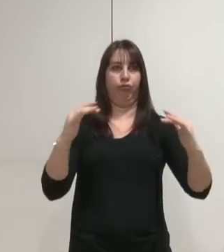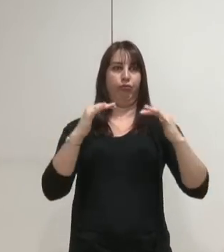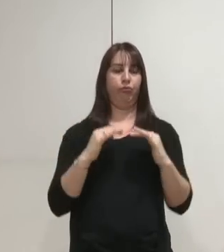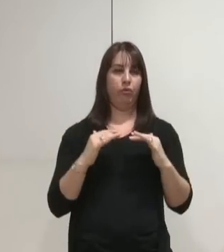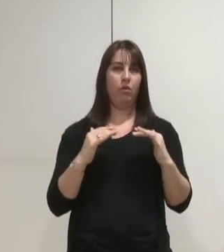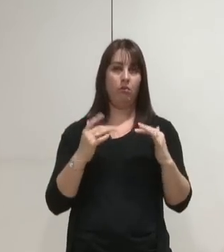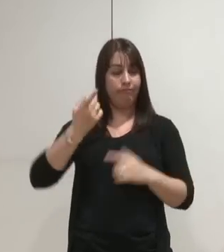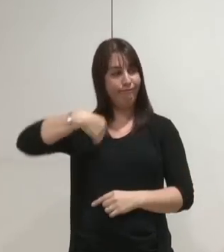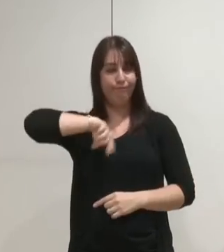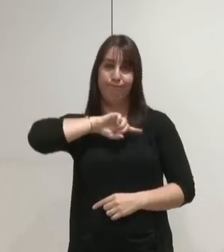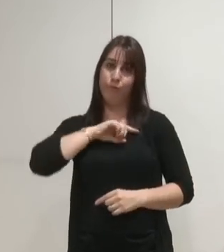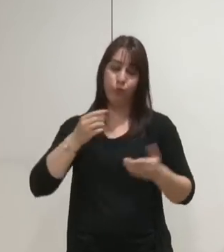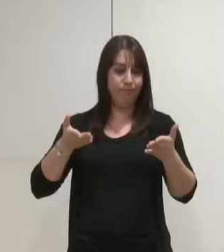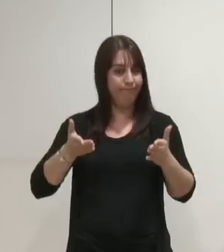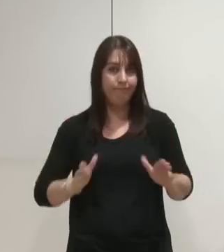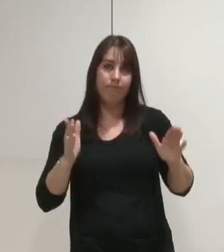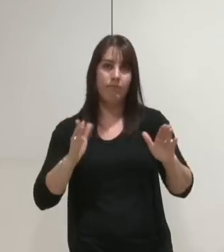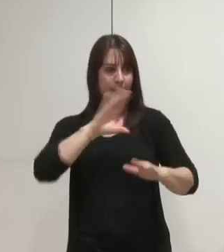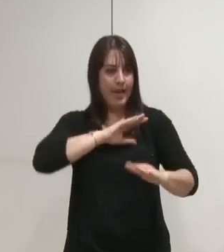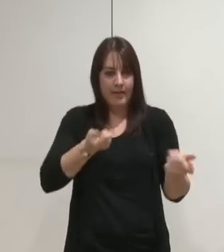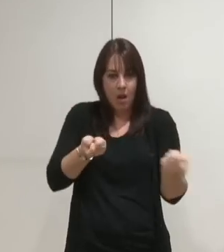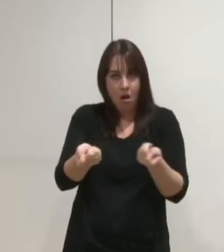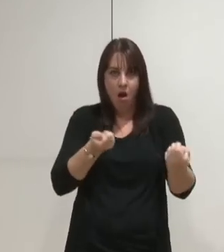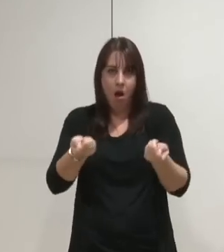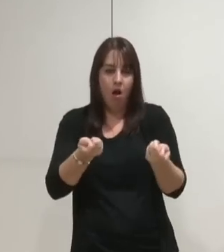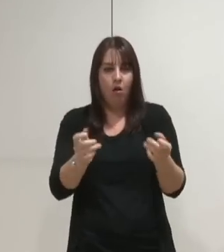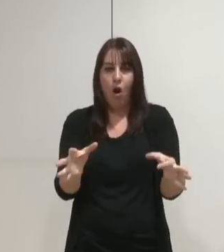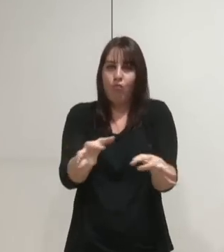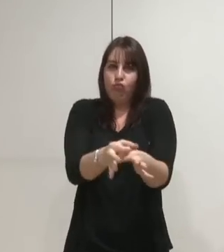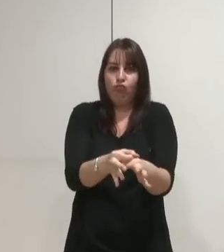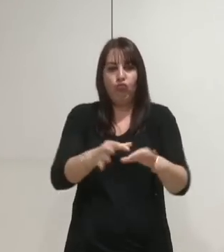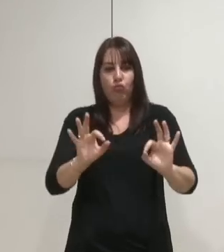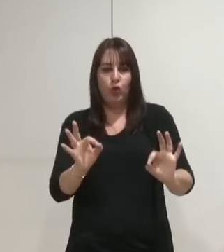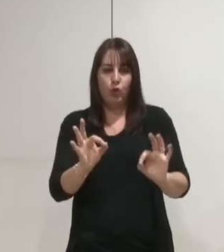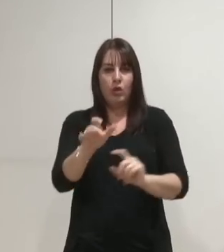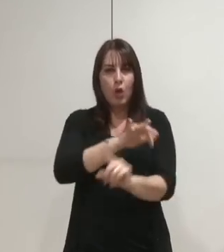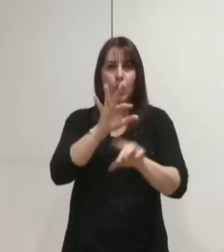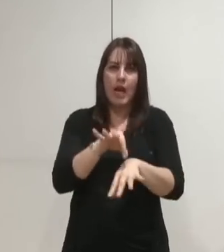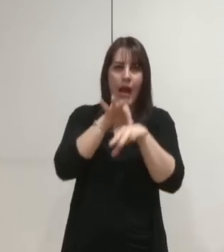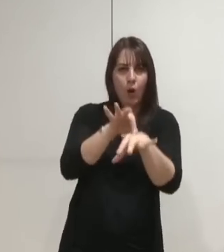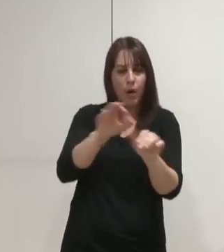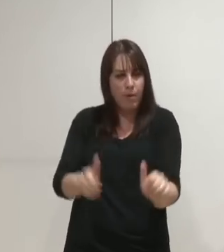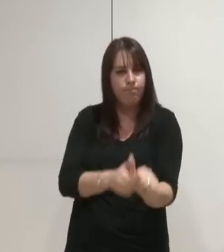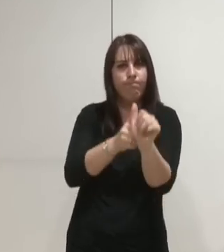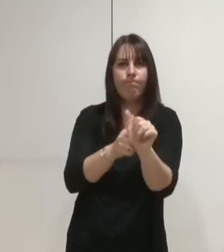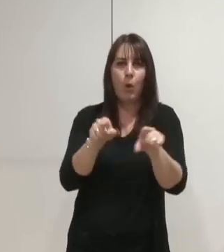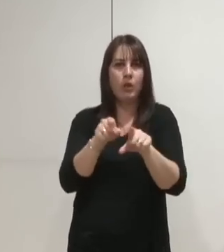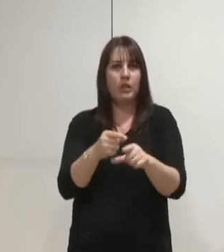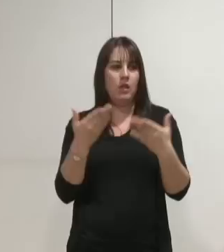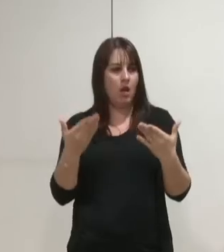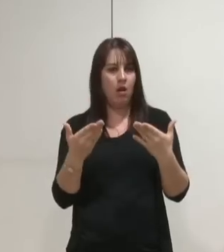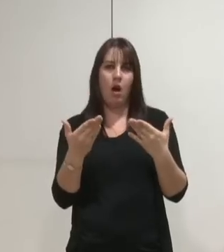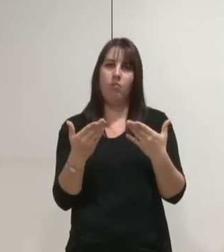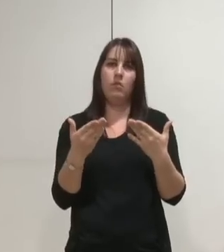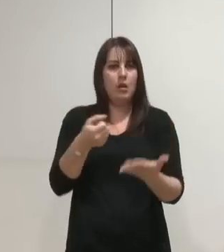nous avons agi pour contenir le bidonville dans des proportions qui permettent l'accompagnement social des personnes et l'accès à un minimum de Sal